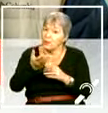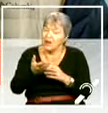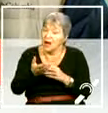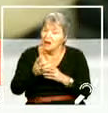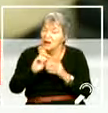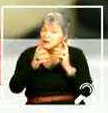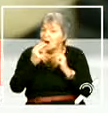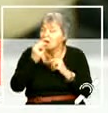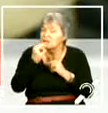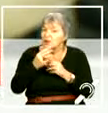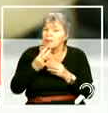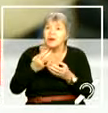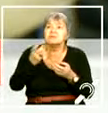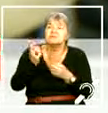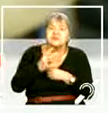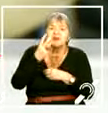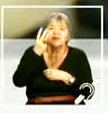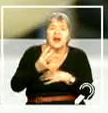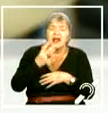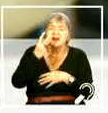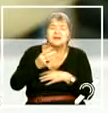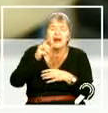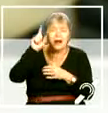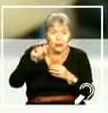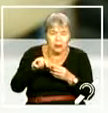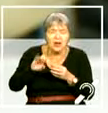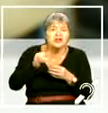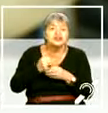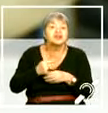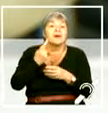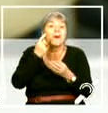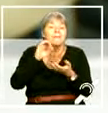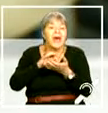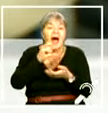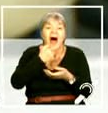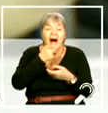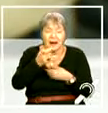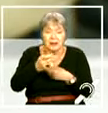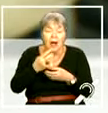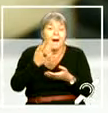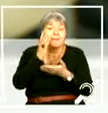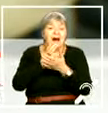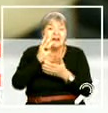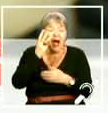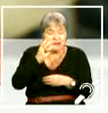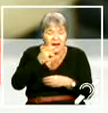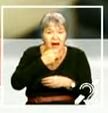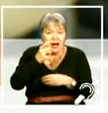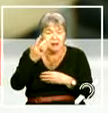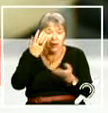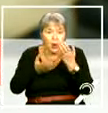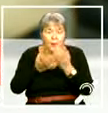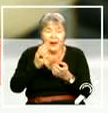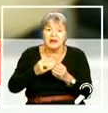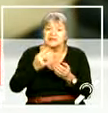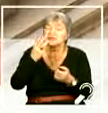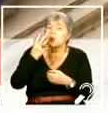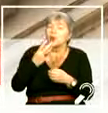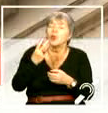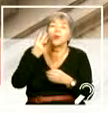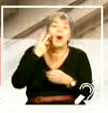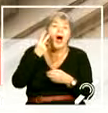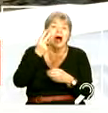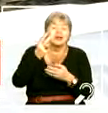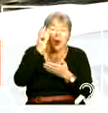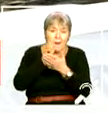raportăm la evoluția trimestrială, cât și la cea anuală. De exemplu, în trimestrul al treilea, în comparație cu trimestrul 2, produsul intern brut a